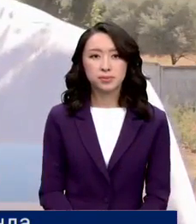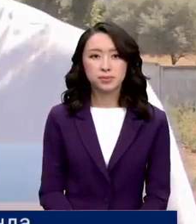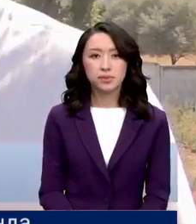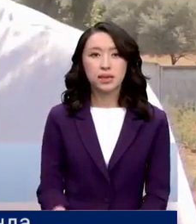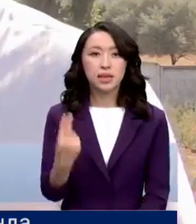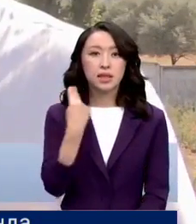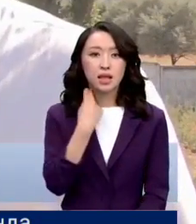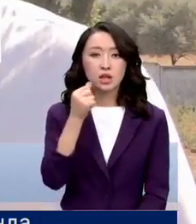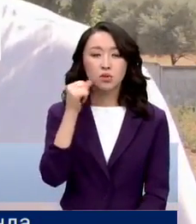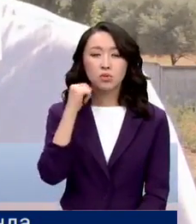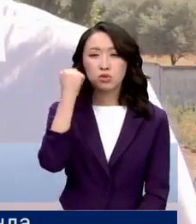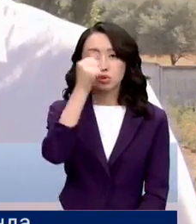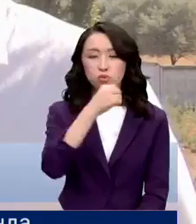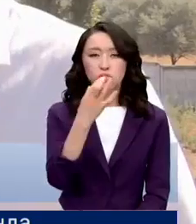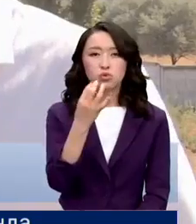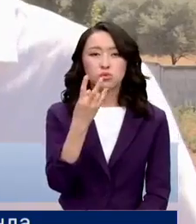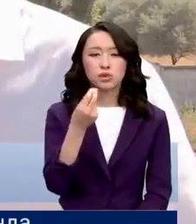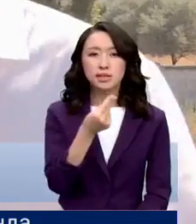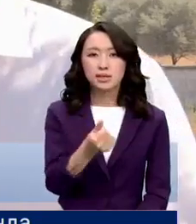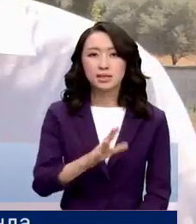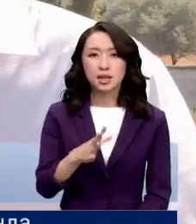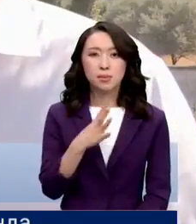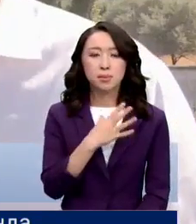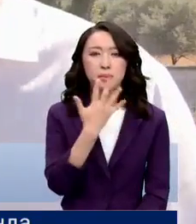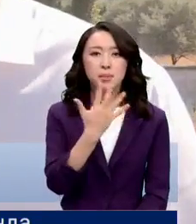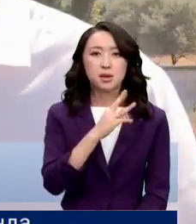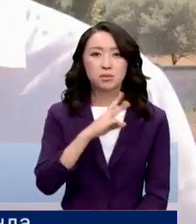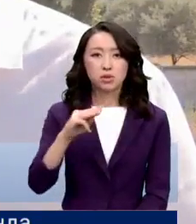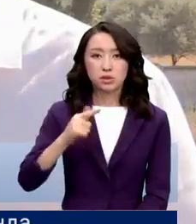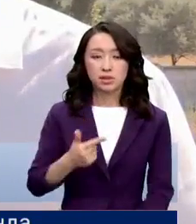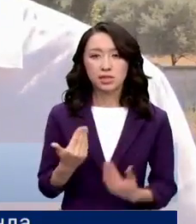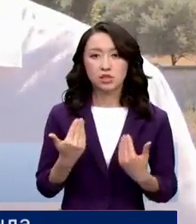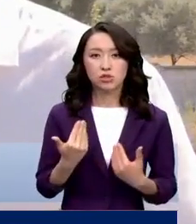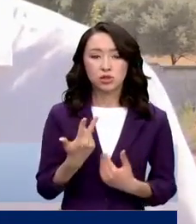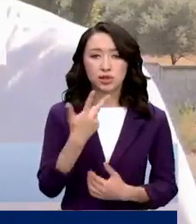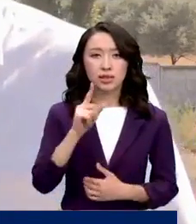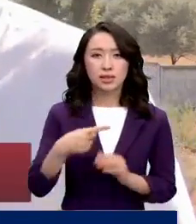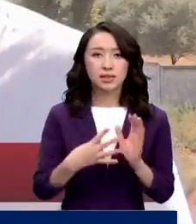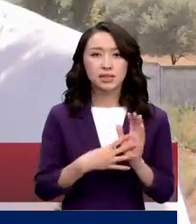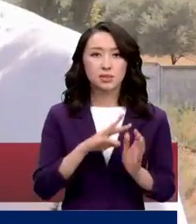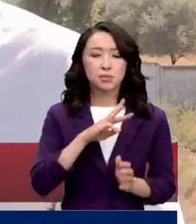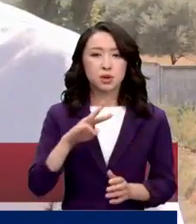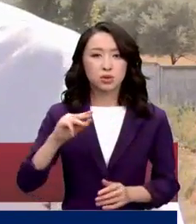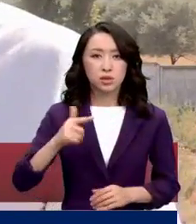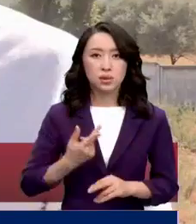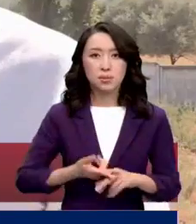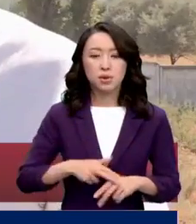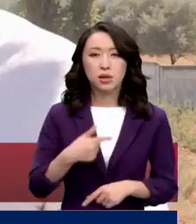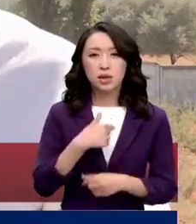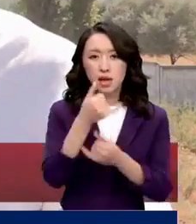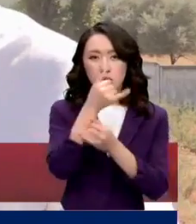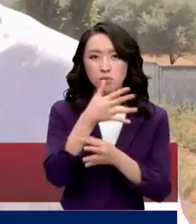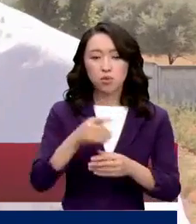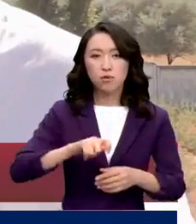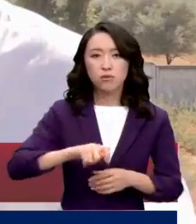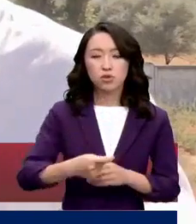Долги прошлого года еще не погашены. Было 5 миллионов тенге, сейчас 3,9 миллионов тенге. Поэтому я не могу